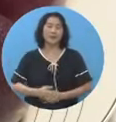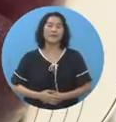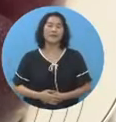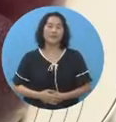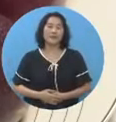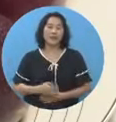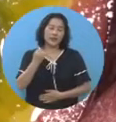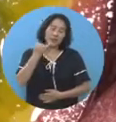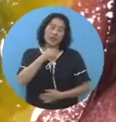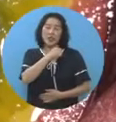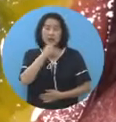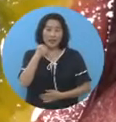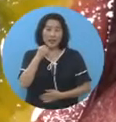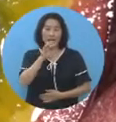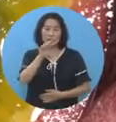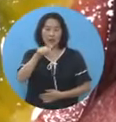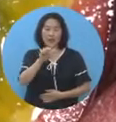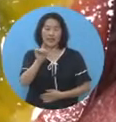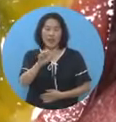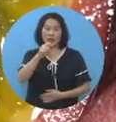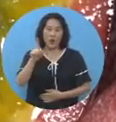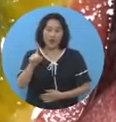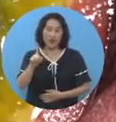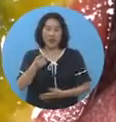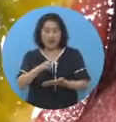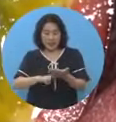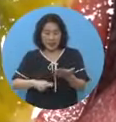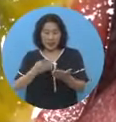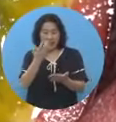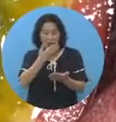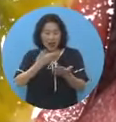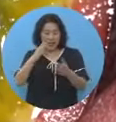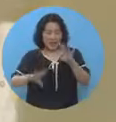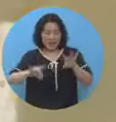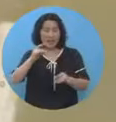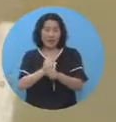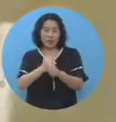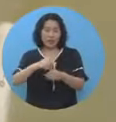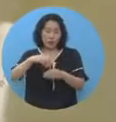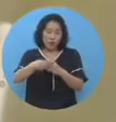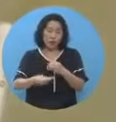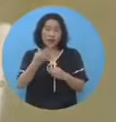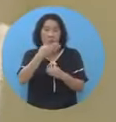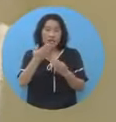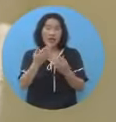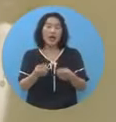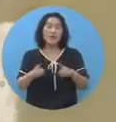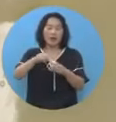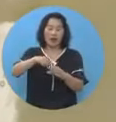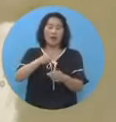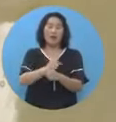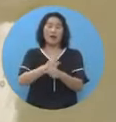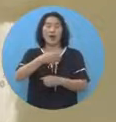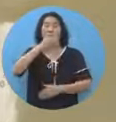신선도는 높습니다. 시큼한 맛을 자랑하는 백향과는 과육은 잼이나 청으로 즐길 수 있고 껍질은